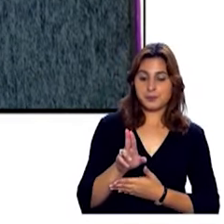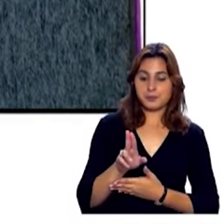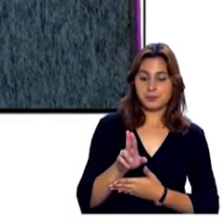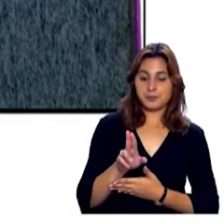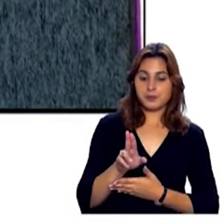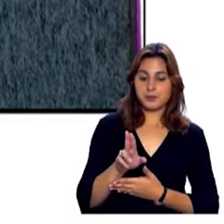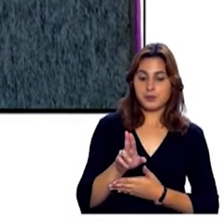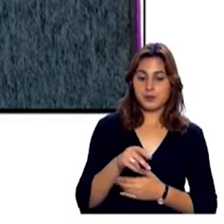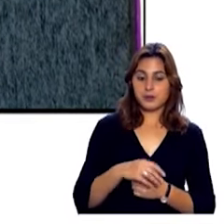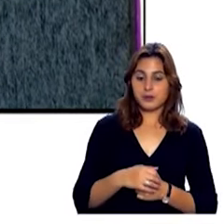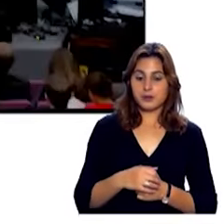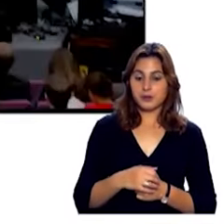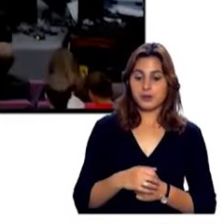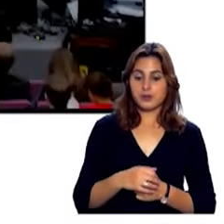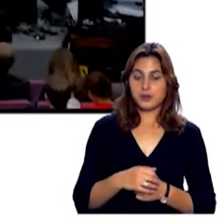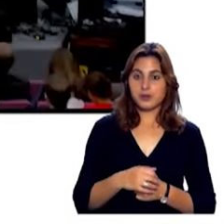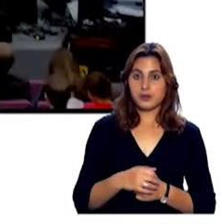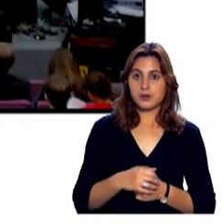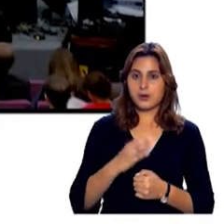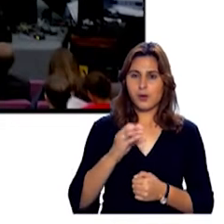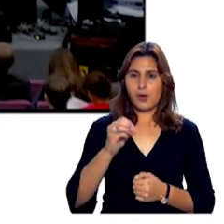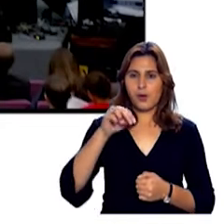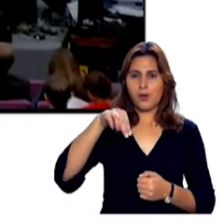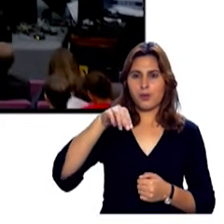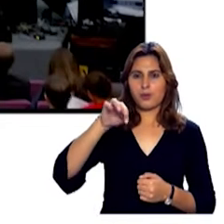dice di ammissibile